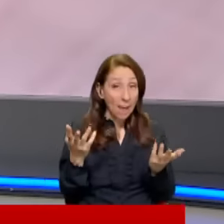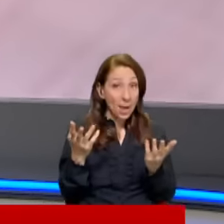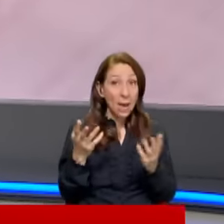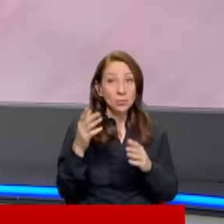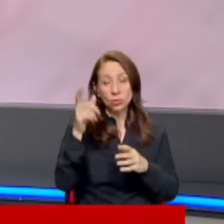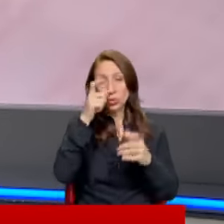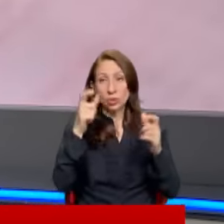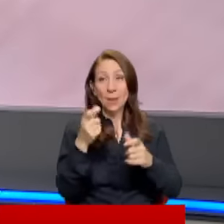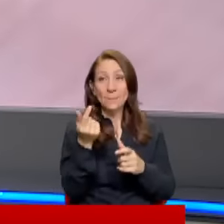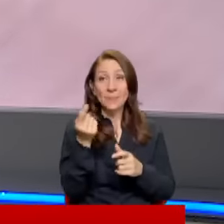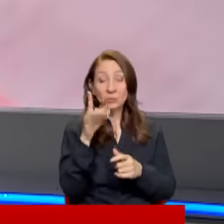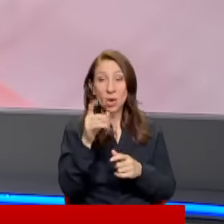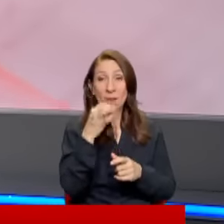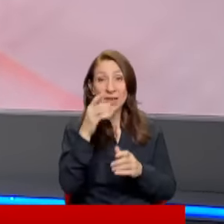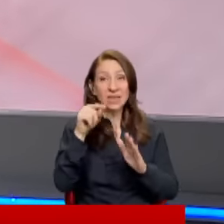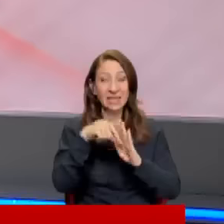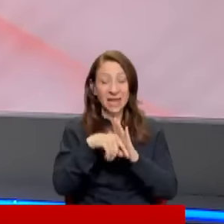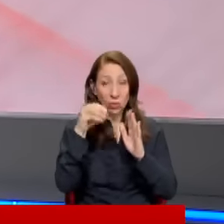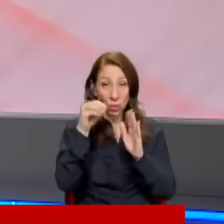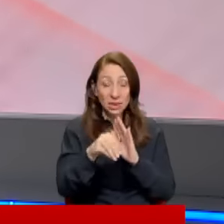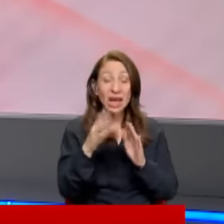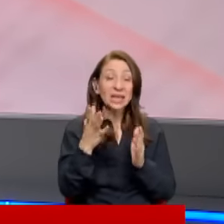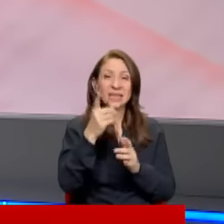Memleketimizde birazdan bu haberi